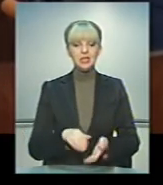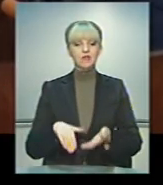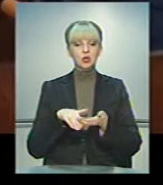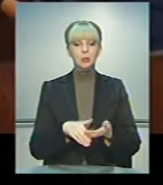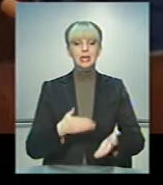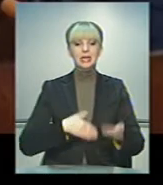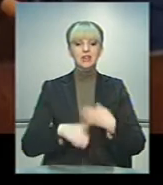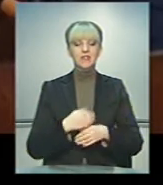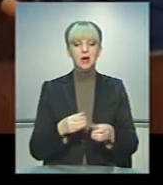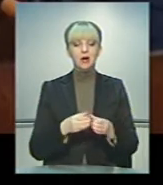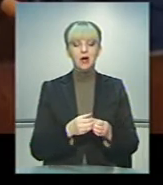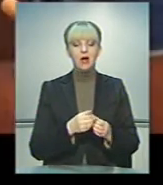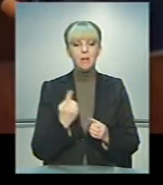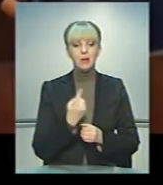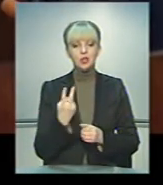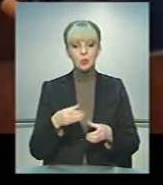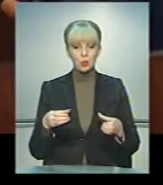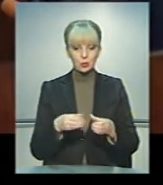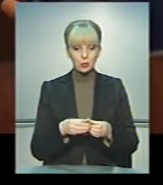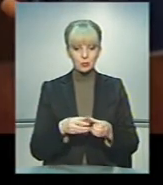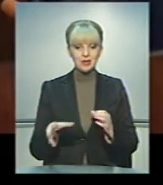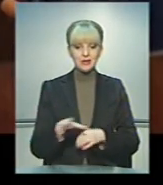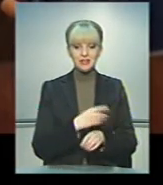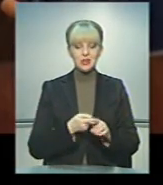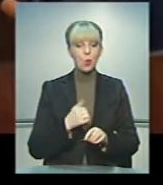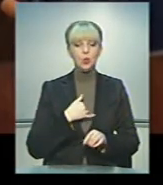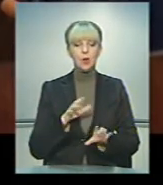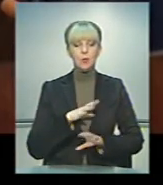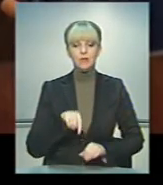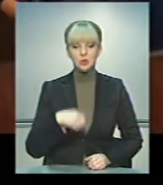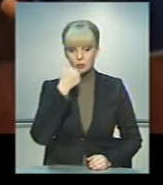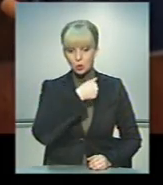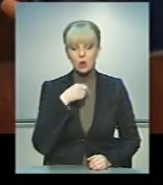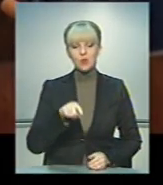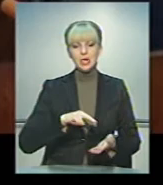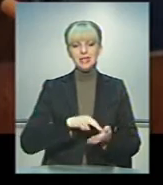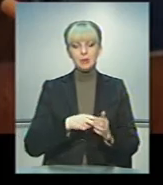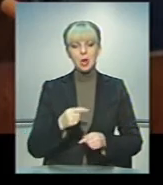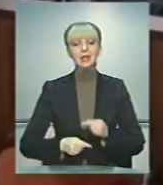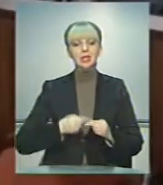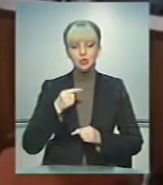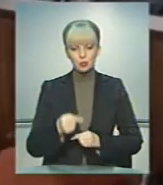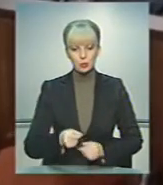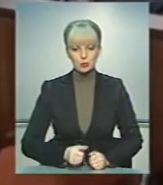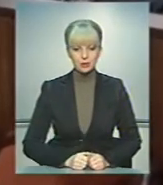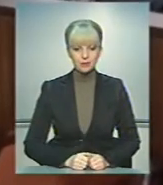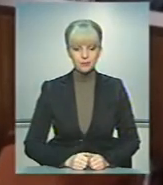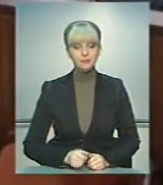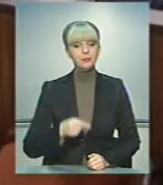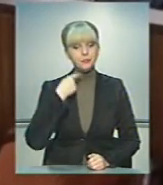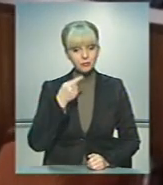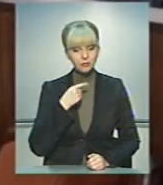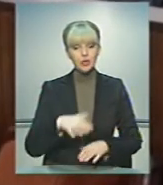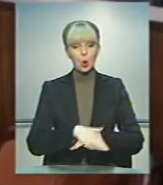допомогу інвалідам групи А і Б. Тобто все те, що у нас було в цьому році, воно заплановано і наступний.